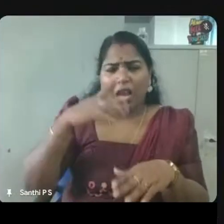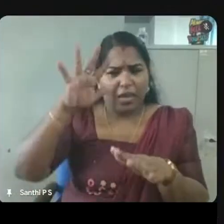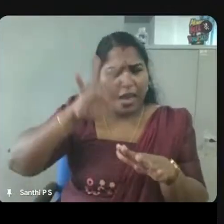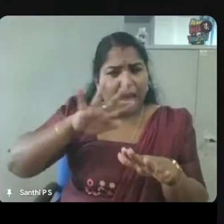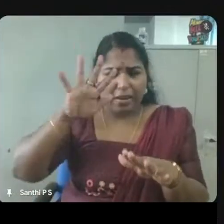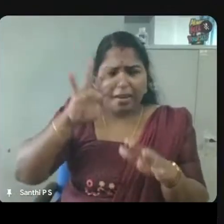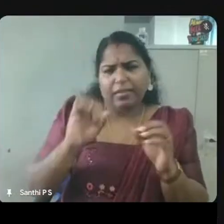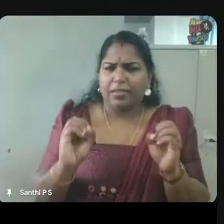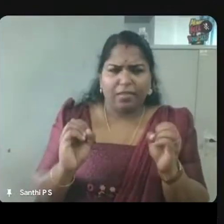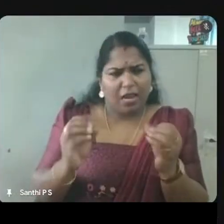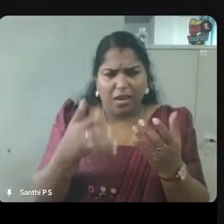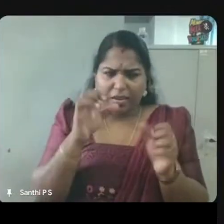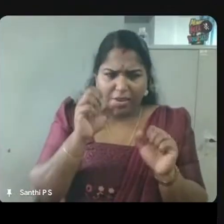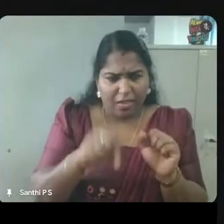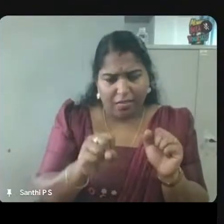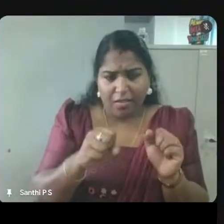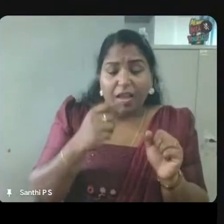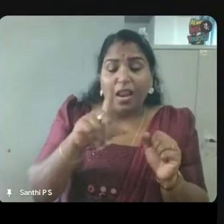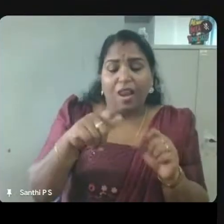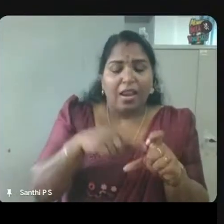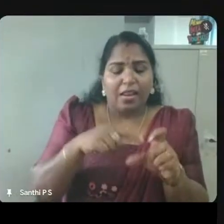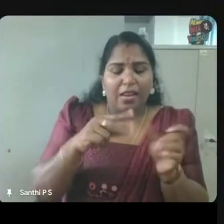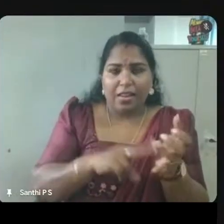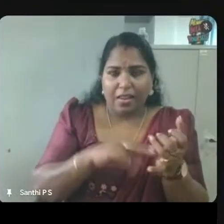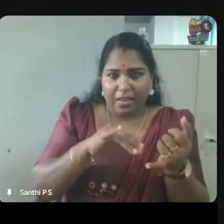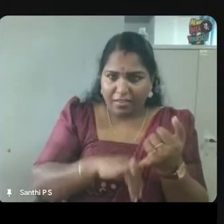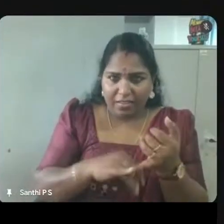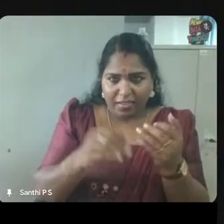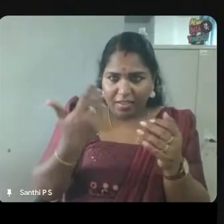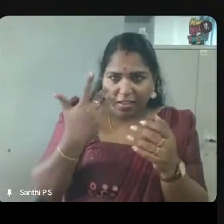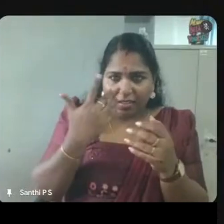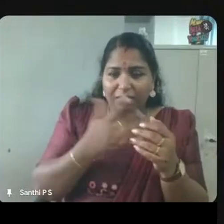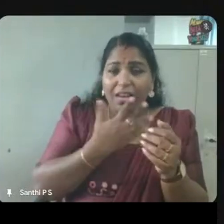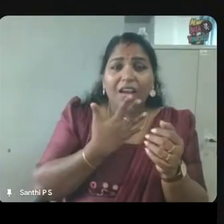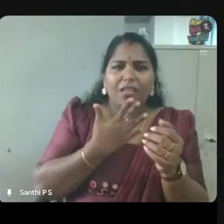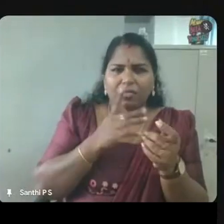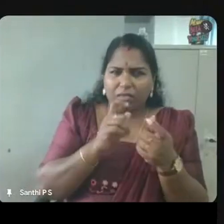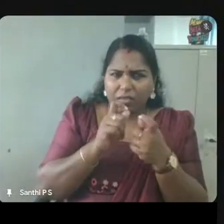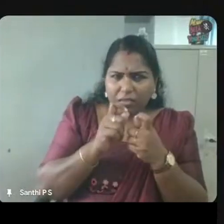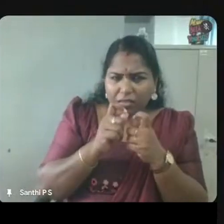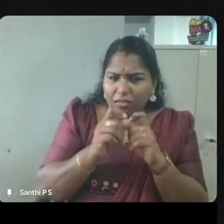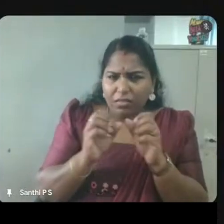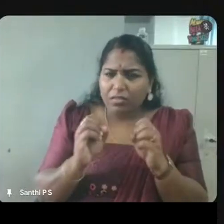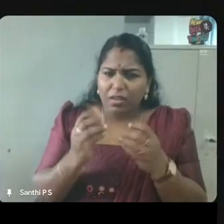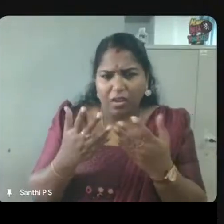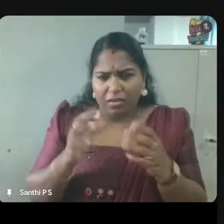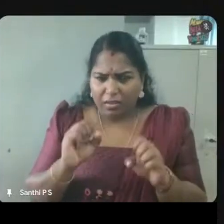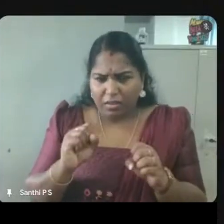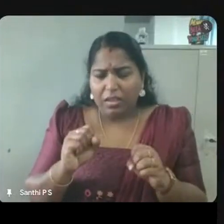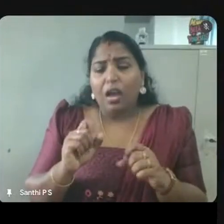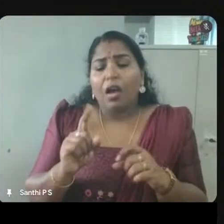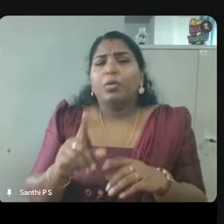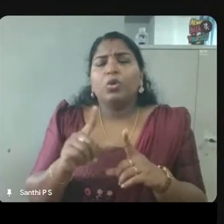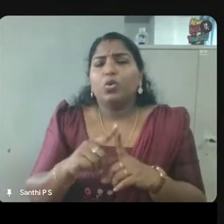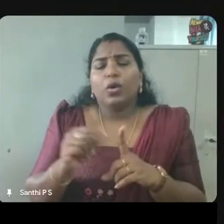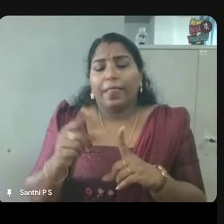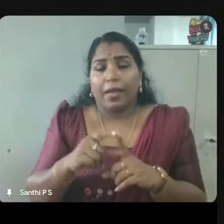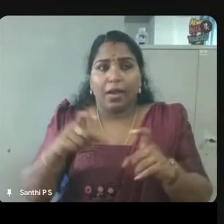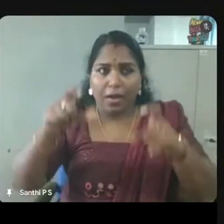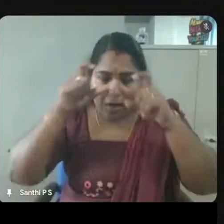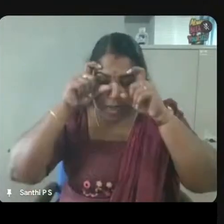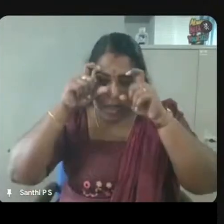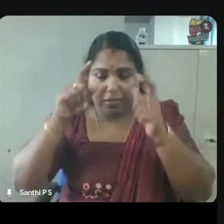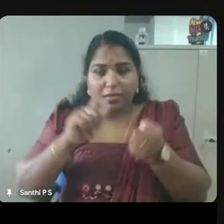കണ്ണിനകത്തുള്ള ലെൻസിന്റെ കളർ മാറാൻ തുടങ്ങും. അങ്ങനെ വരുമ്പോൾ അതിന്റെ ഒരു സിംറ്റം എന്ന് പറയുന്നത് ഫ്രീക്വന്റ് ചേഞ്ചസ് ഓഫ് ഗ്ലാസസ് ആണ്. അതായത് നമുക്കൊരു 6 മാസം കൂടുമ്പോൾ